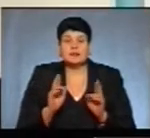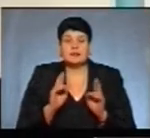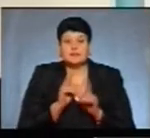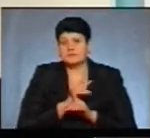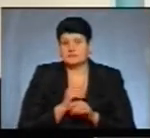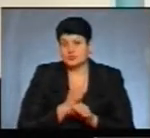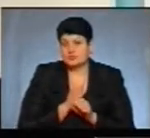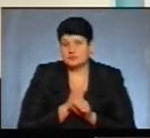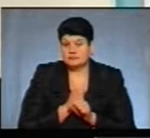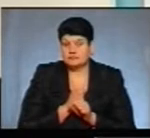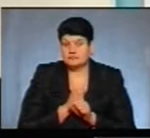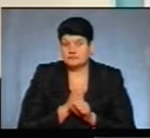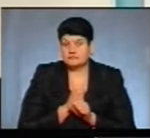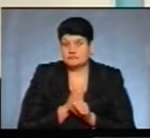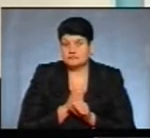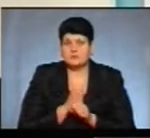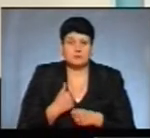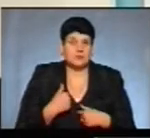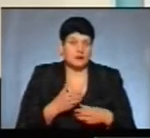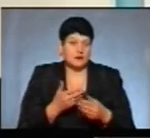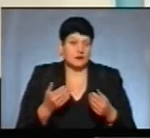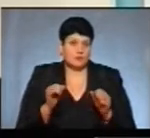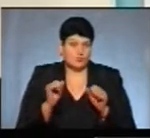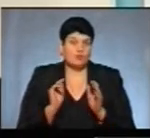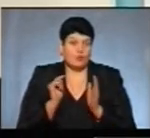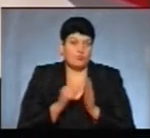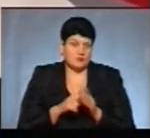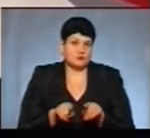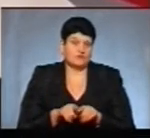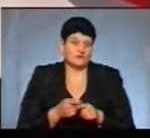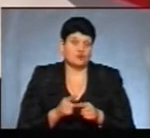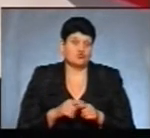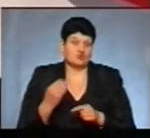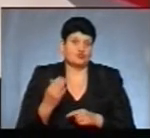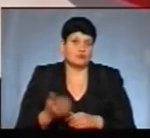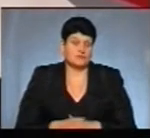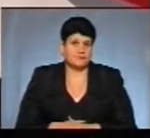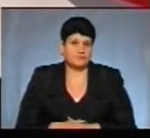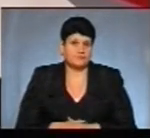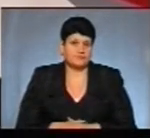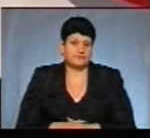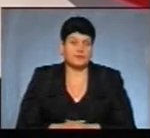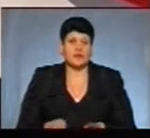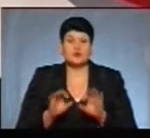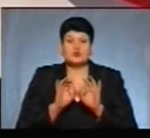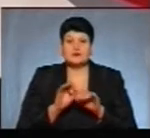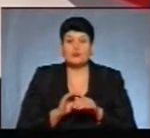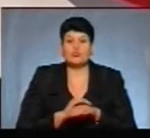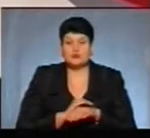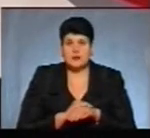зробив. Ми можемо попасти в таку ж саму історію. І розкажіть, будь ласка, алгоритм,